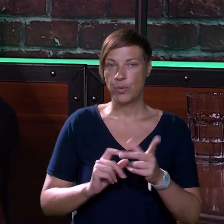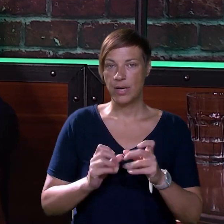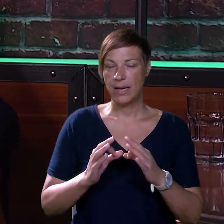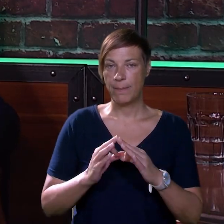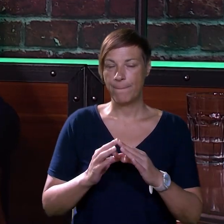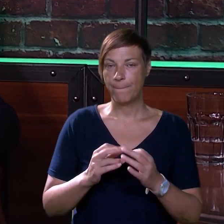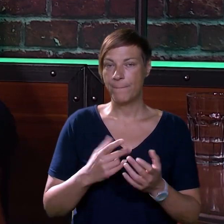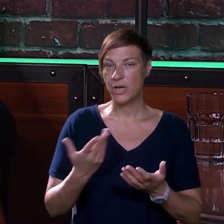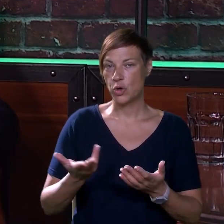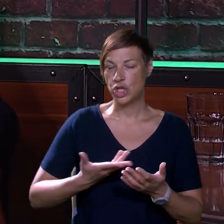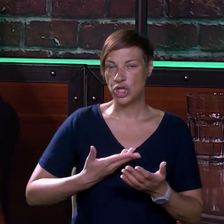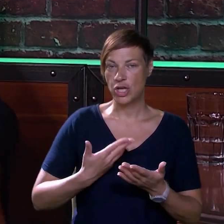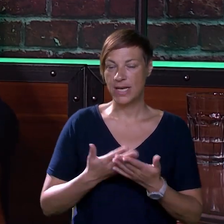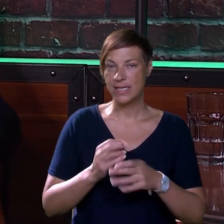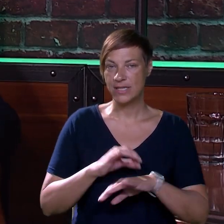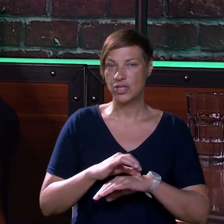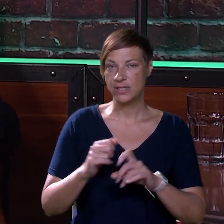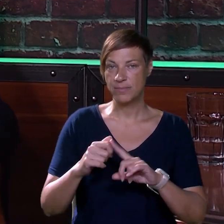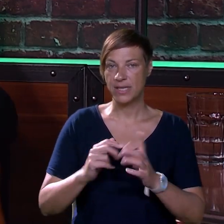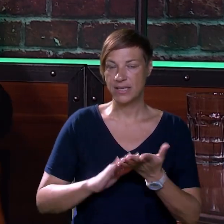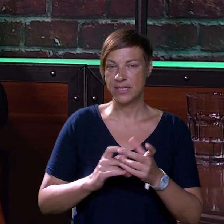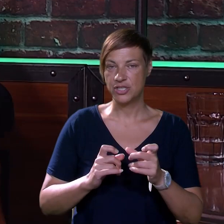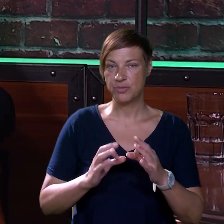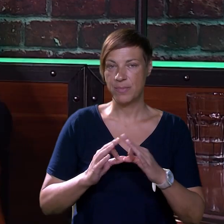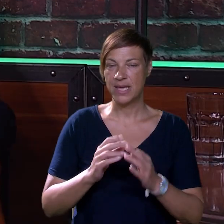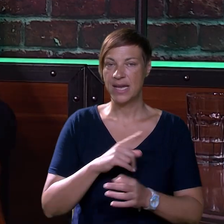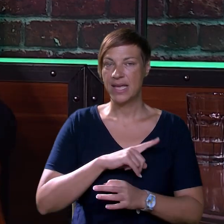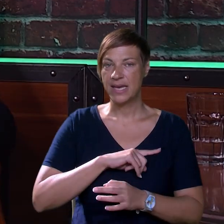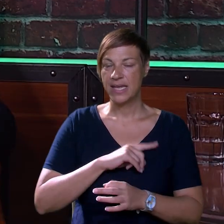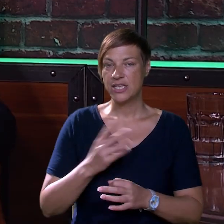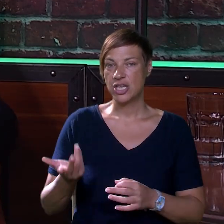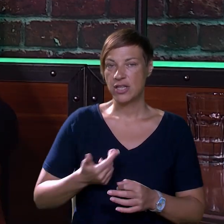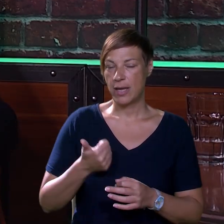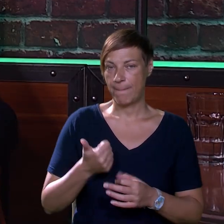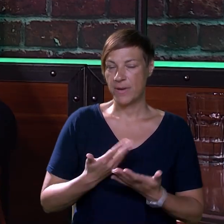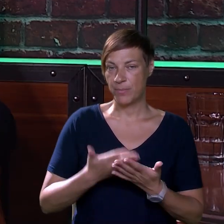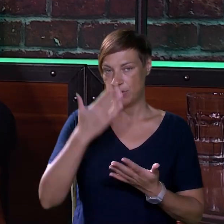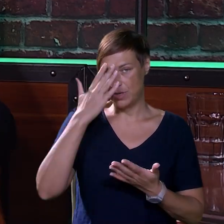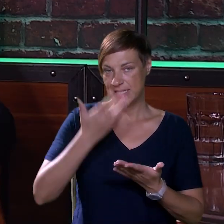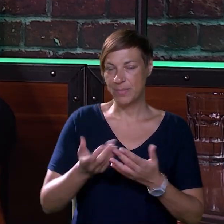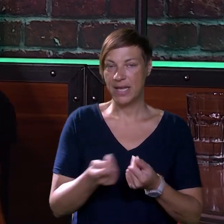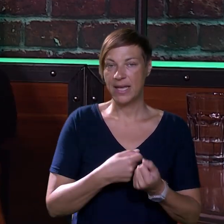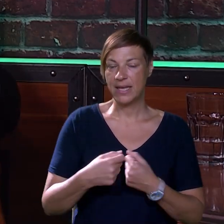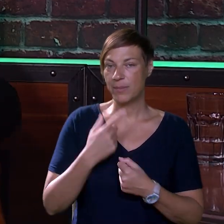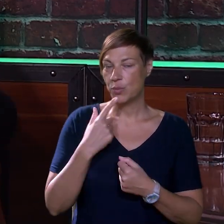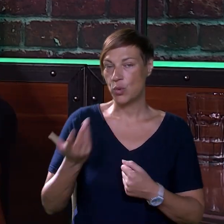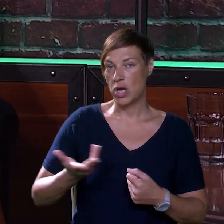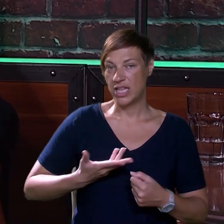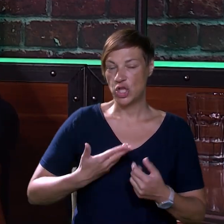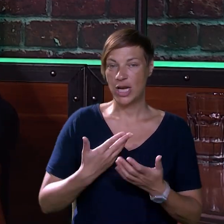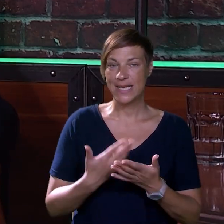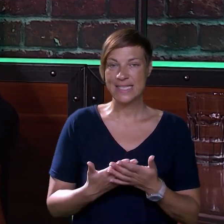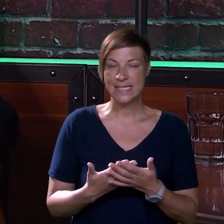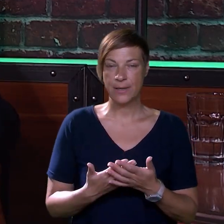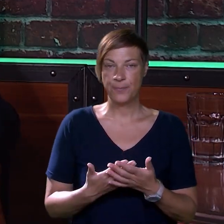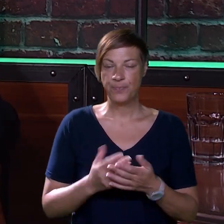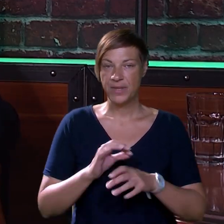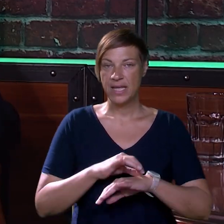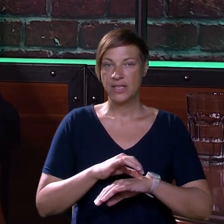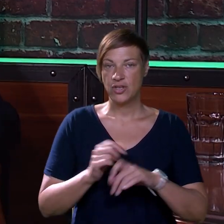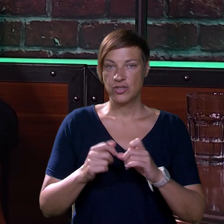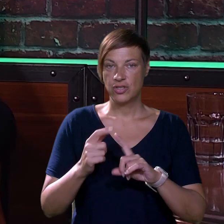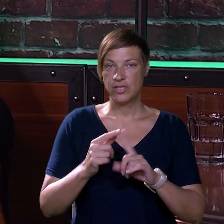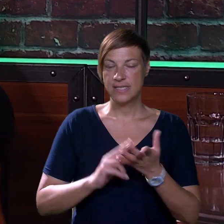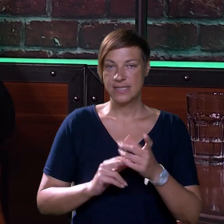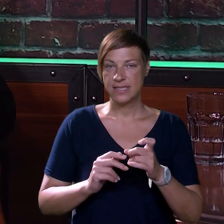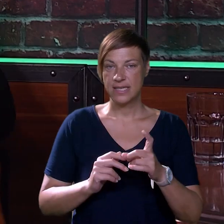dolazi gotovo redovito, pa docenta Krčmara, zatim Riječani dolaze. Znači imamo jednu respektabilnu ekipu koja dolazi. Onda dolazi doktor